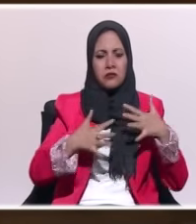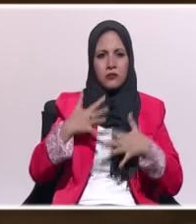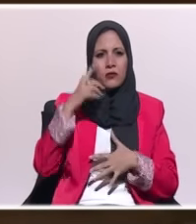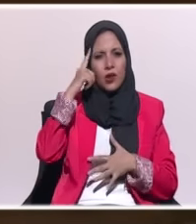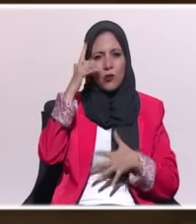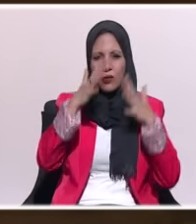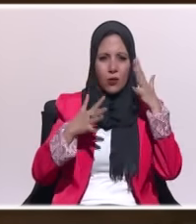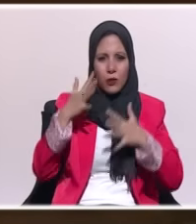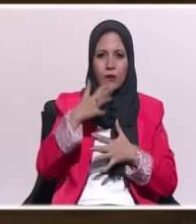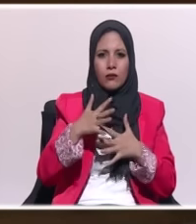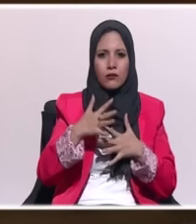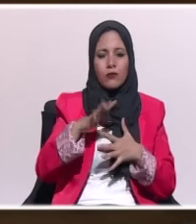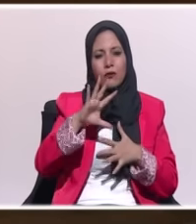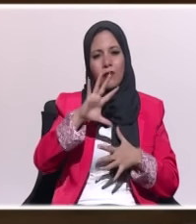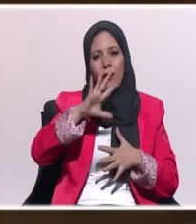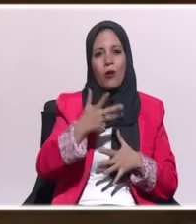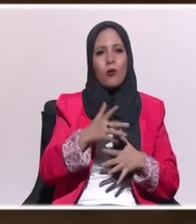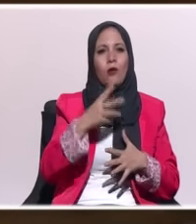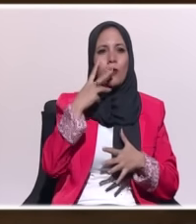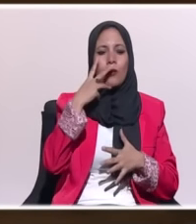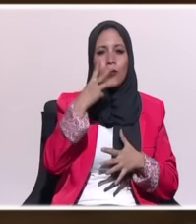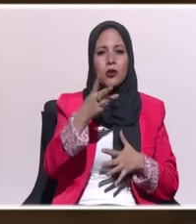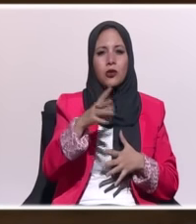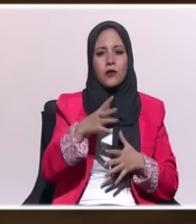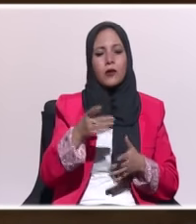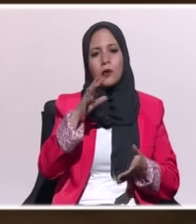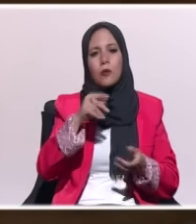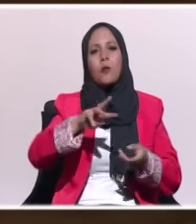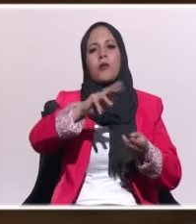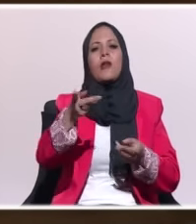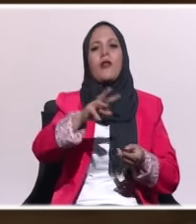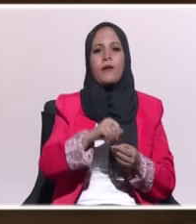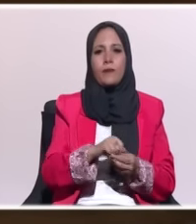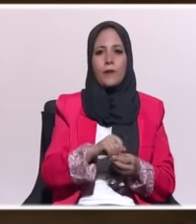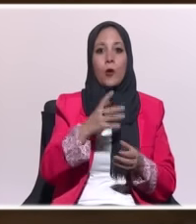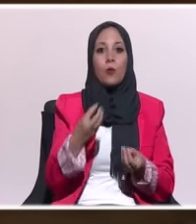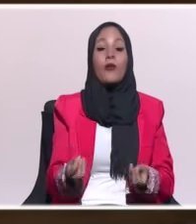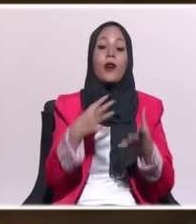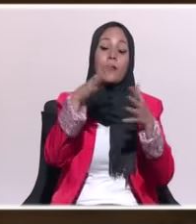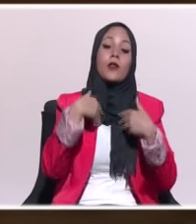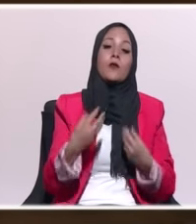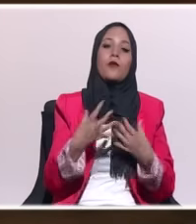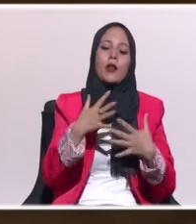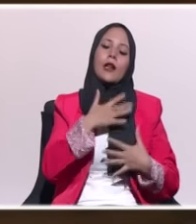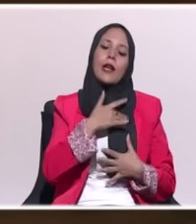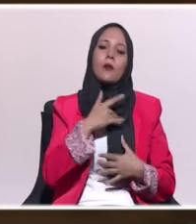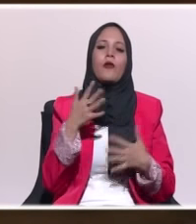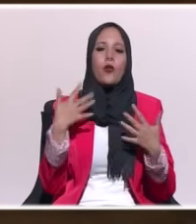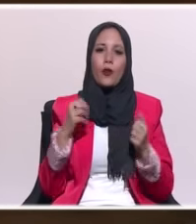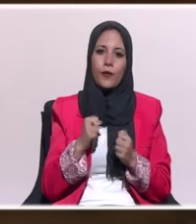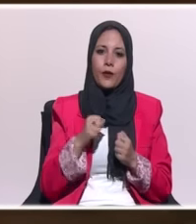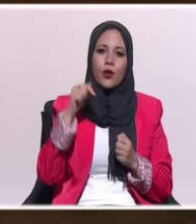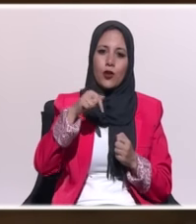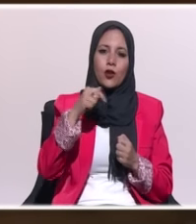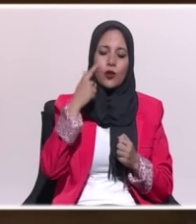أو لحالة تبدل حياتك أو مفاجأة تسعد قلبك.